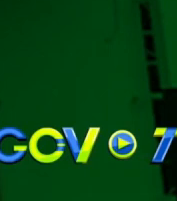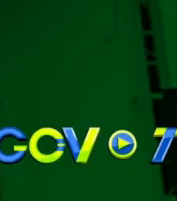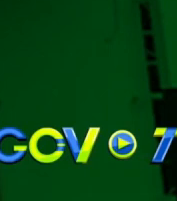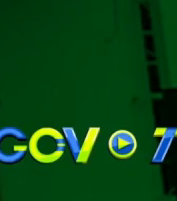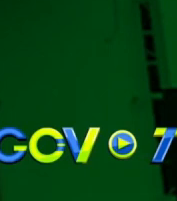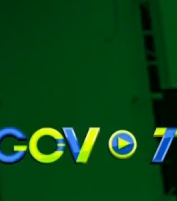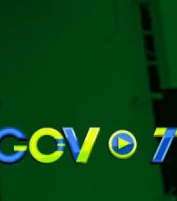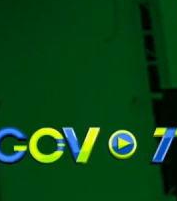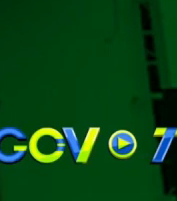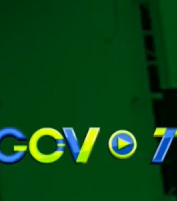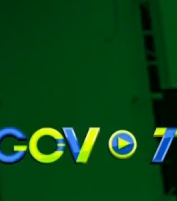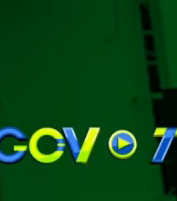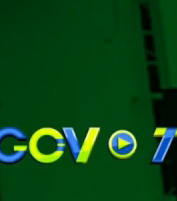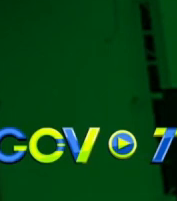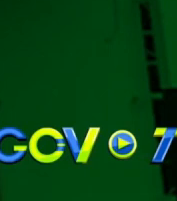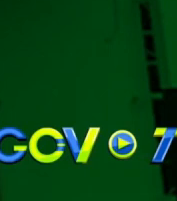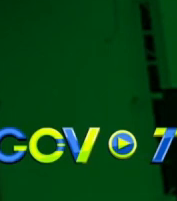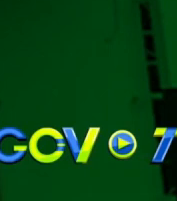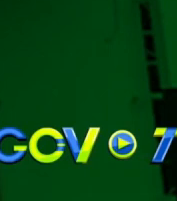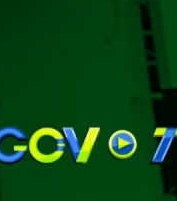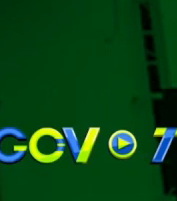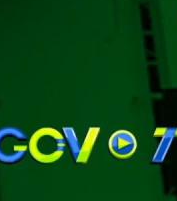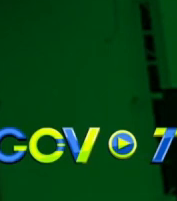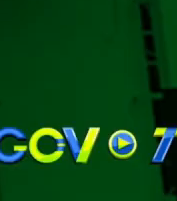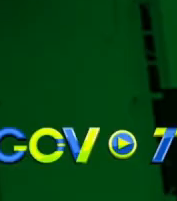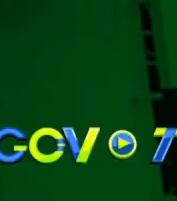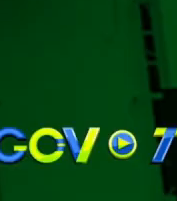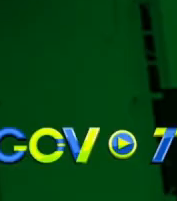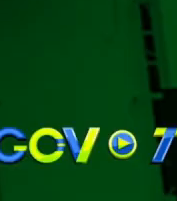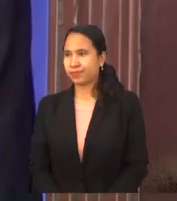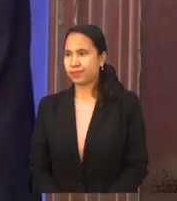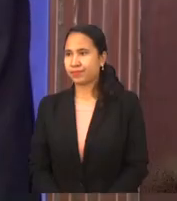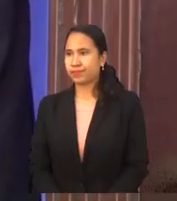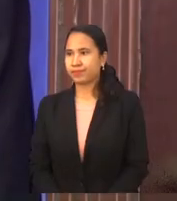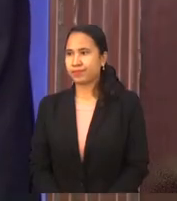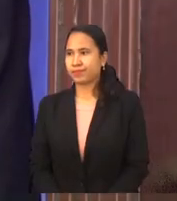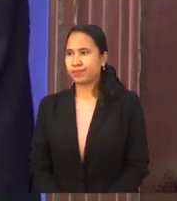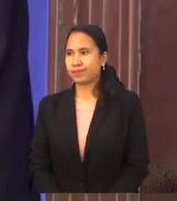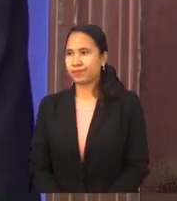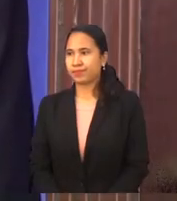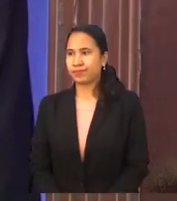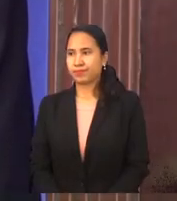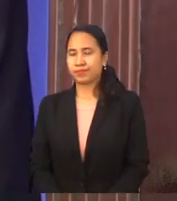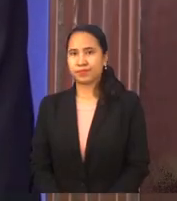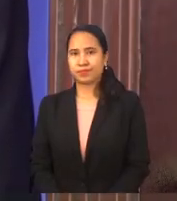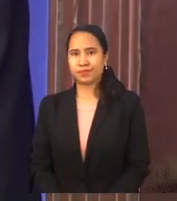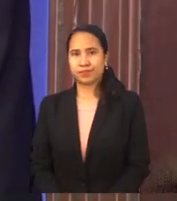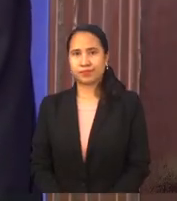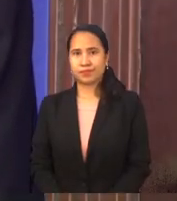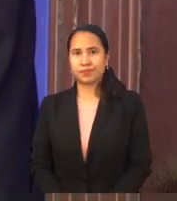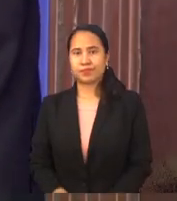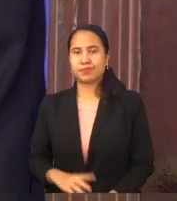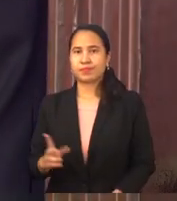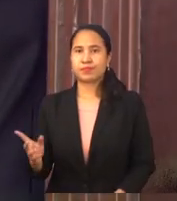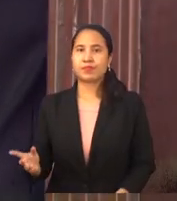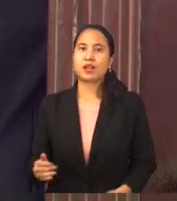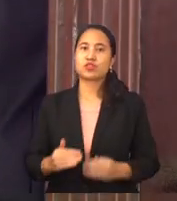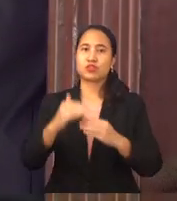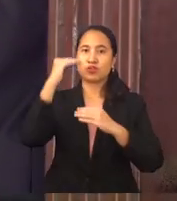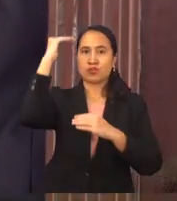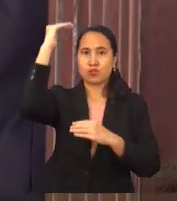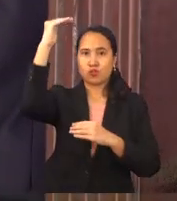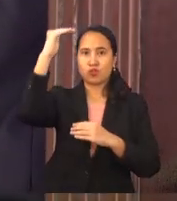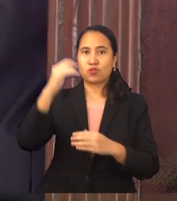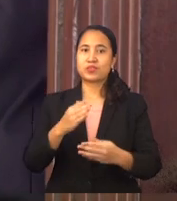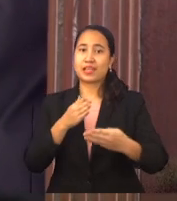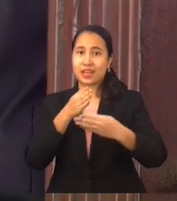gelijkheidsbeginsels zoals in de grondwet zijn vastgelegd. Het hof treedt niet op als hoogste